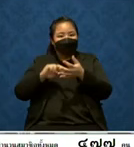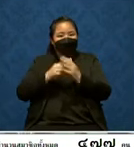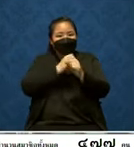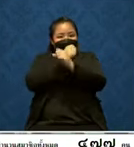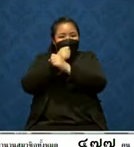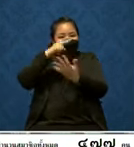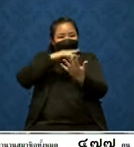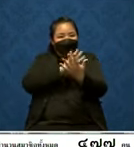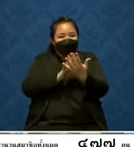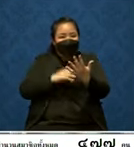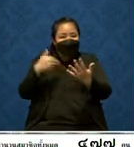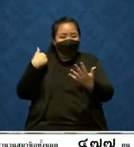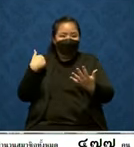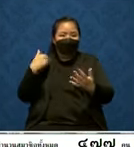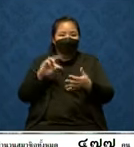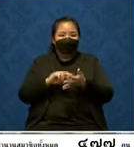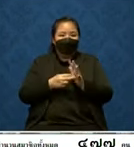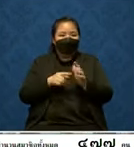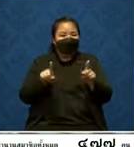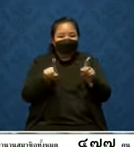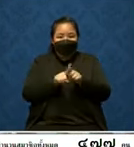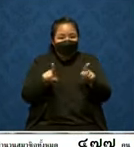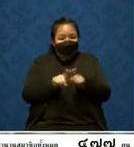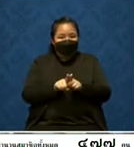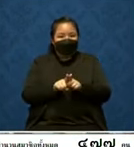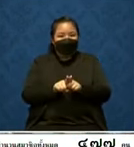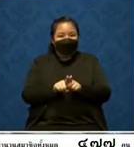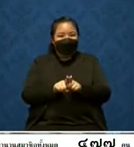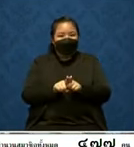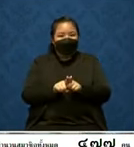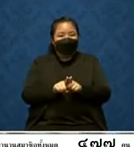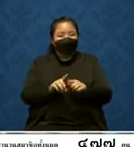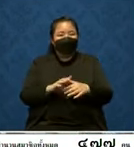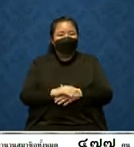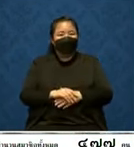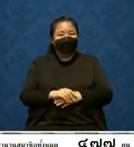นี่ยมีการวิจัยลักษณะเดียวกันทุกเหล่าทัพมีอยู่แล้วนะครับ